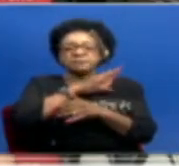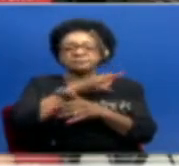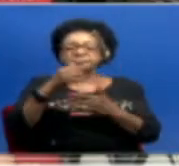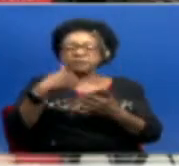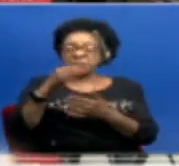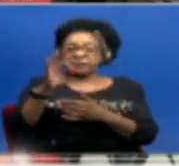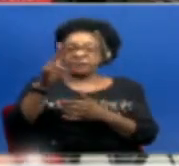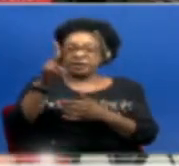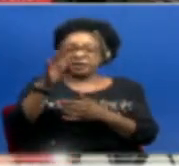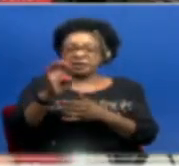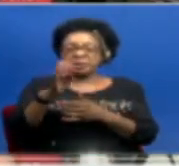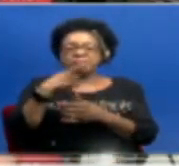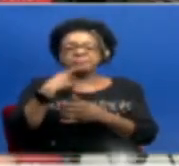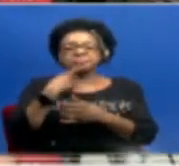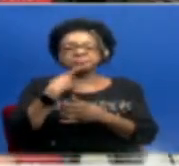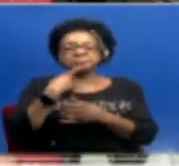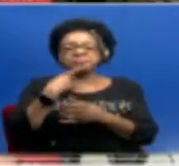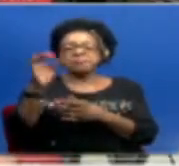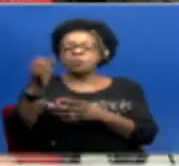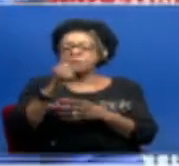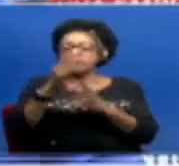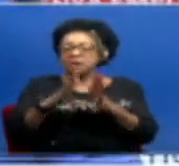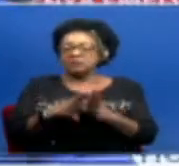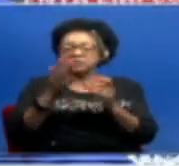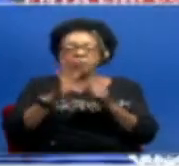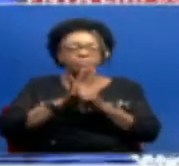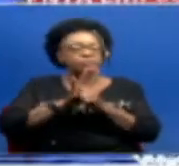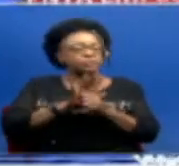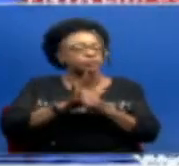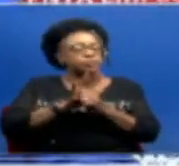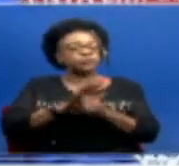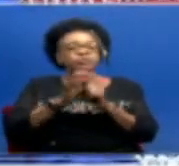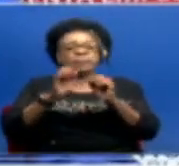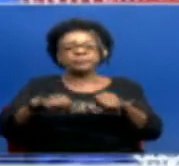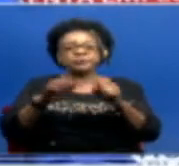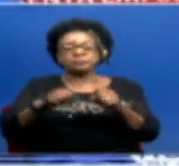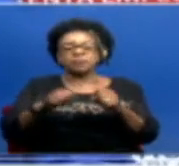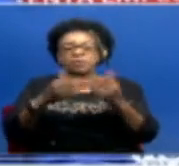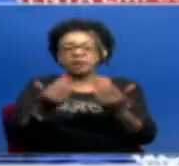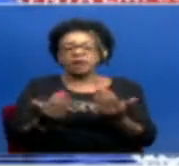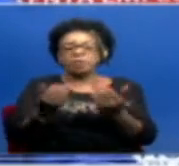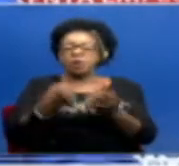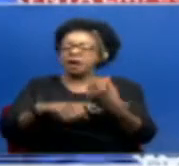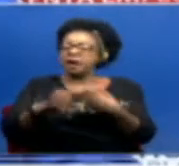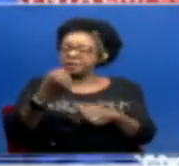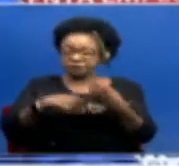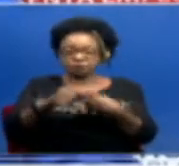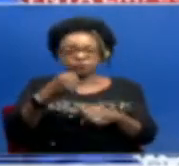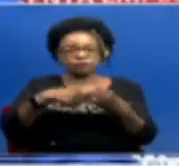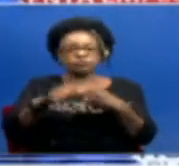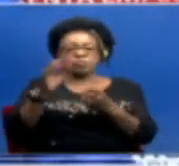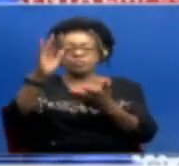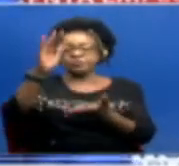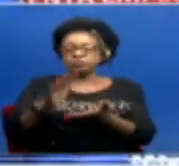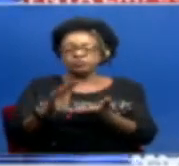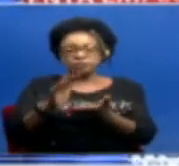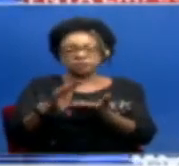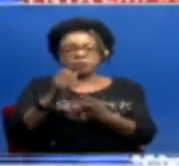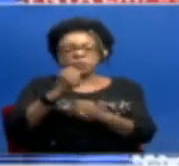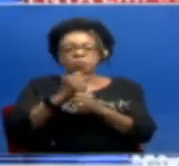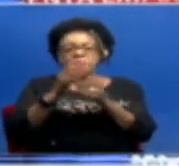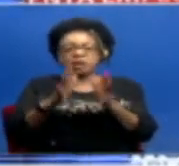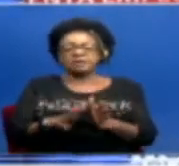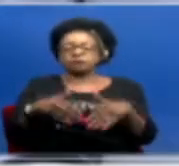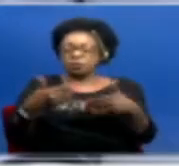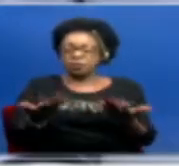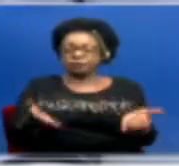FKE, waajiri wanazidi kusukumwa kwa ukuta na huenda wakalazimika kuchukua hatua za kupunguza wafanyikazi au kufunga